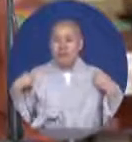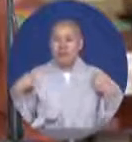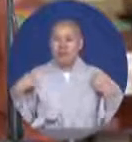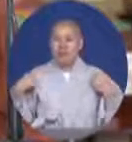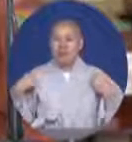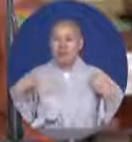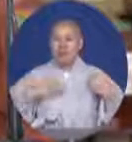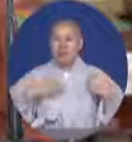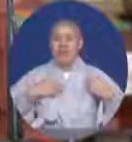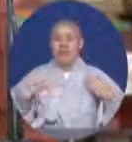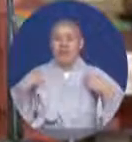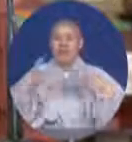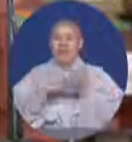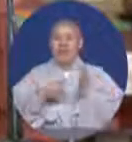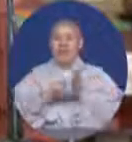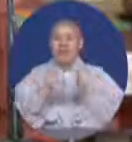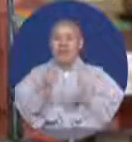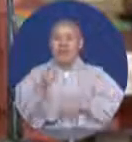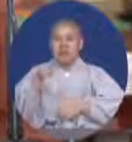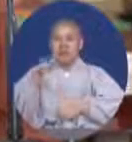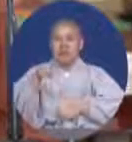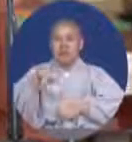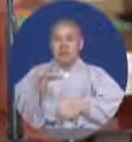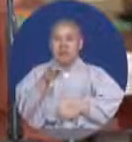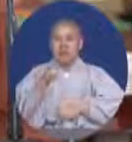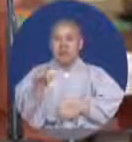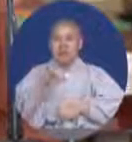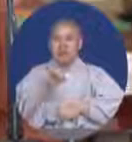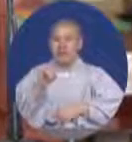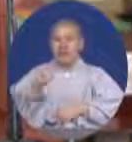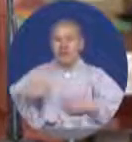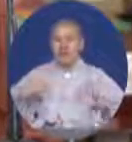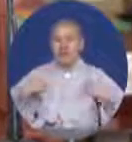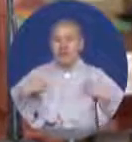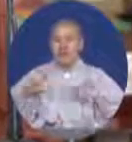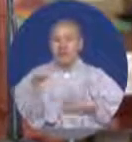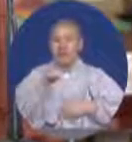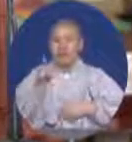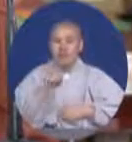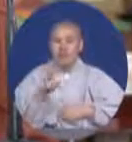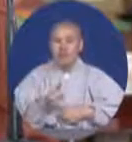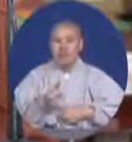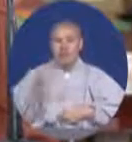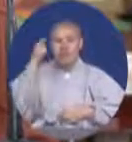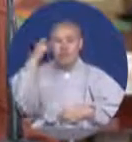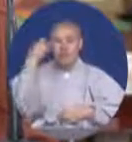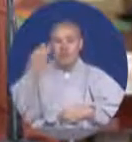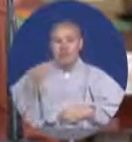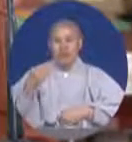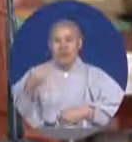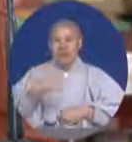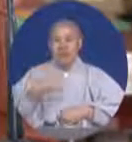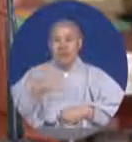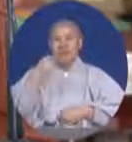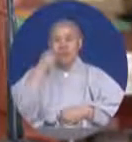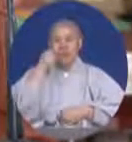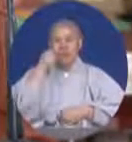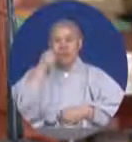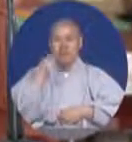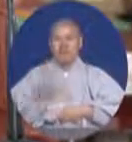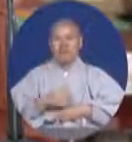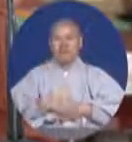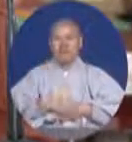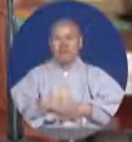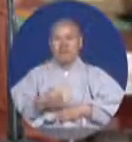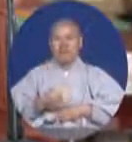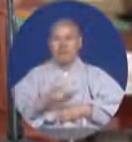허수아비 옷을 벗기면 허수아비는 뭘 입으라고 합니까? 이랬거든. 대답 못했다고 그래요.